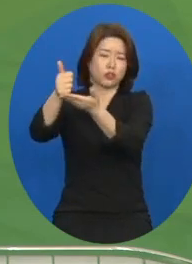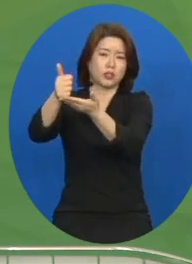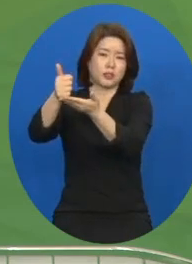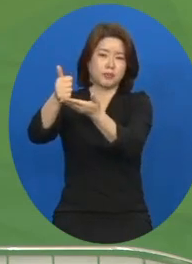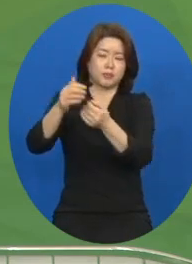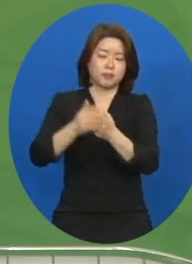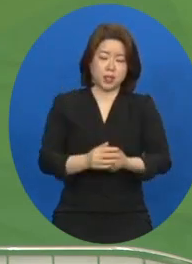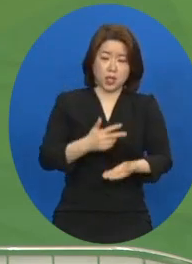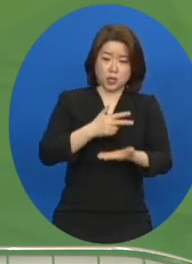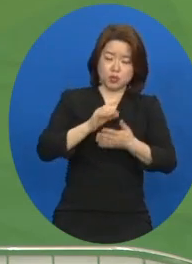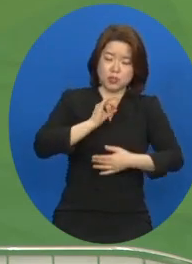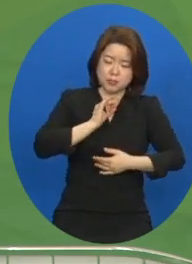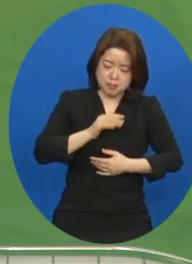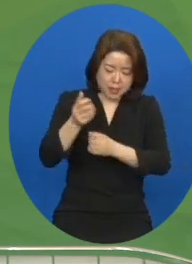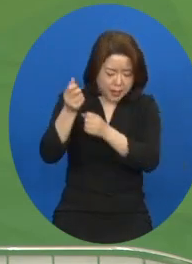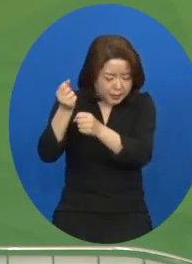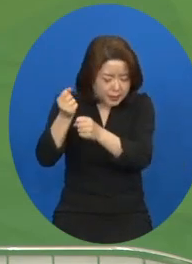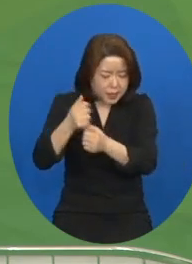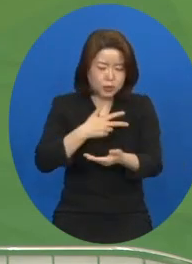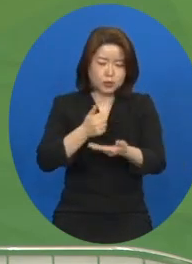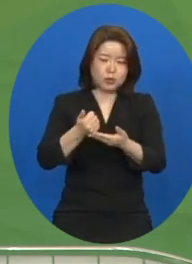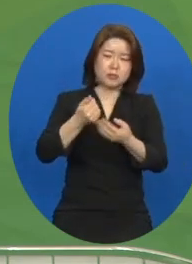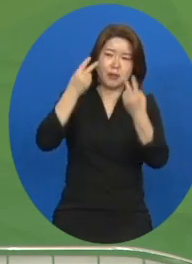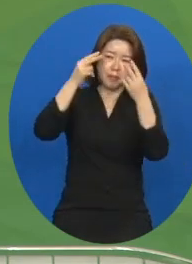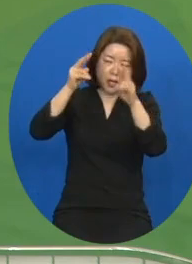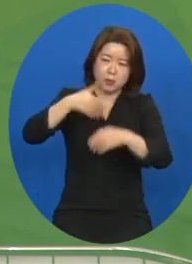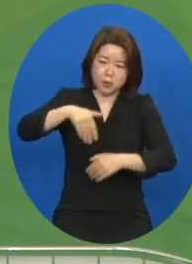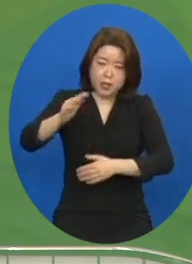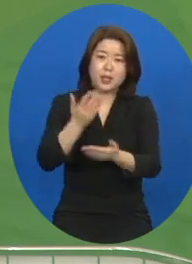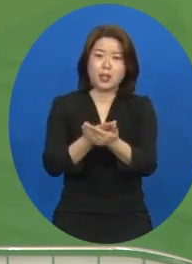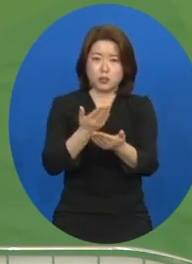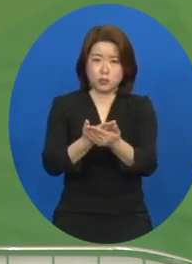주님만 의지하고 주님만 바라보고 나가게 해주소서.